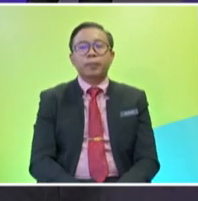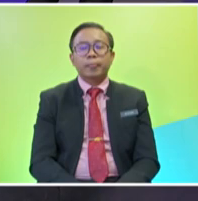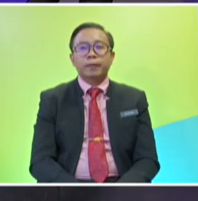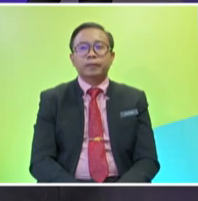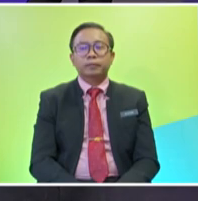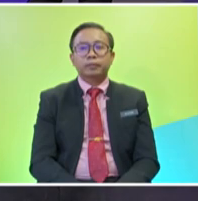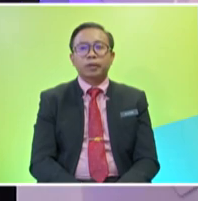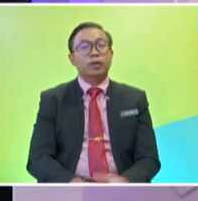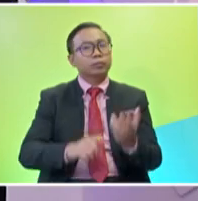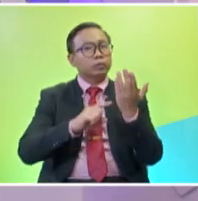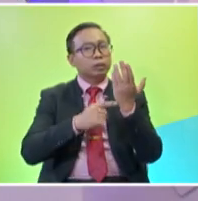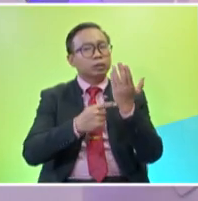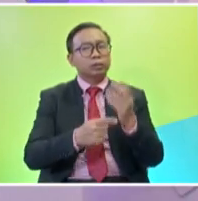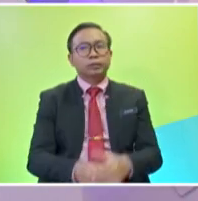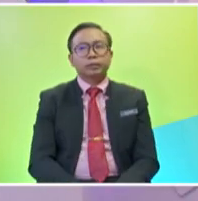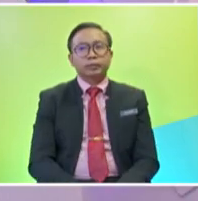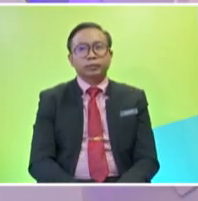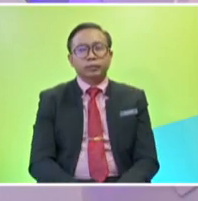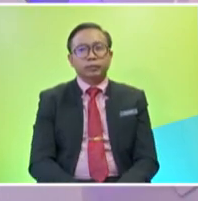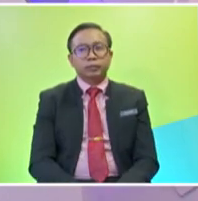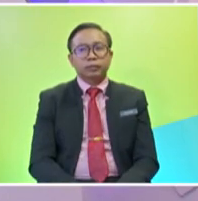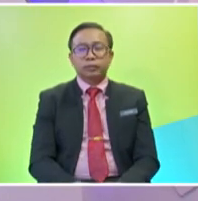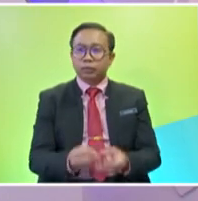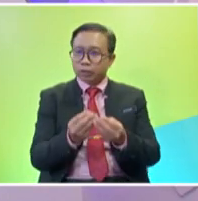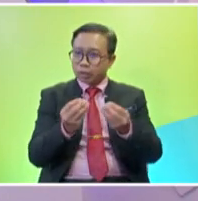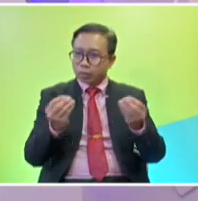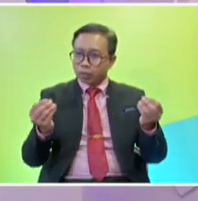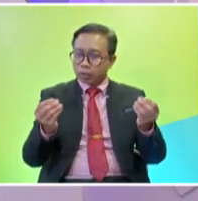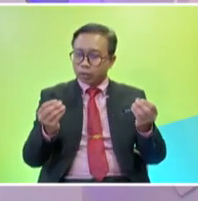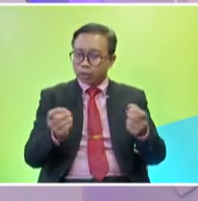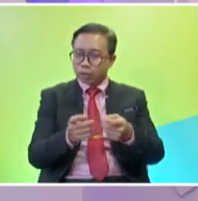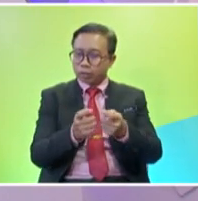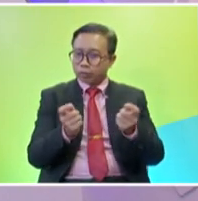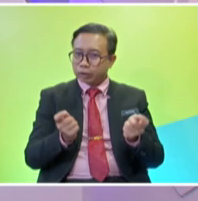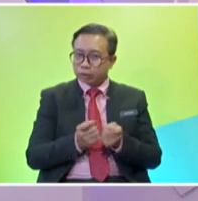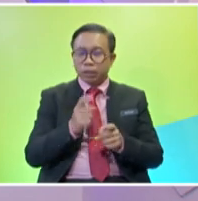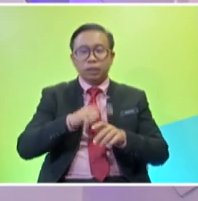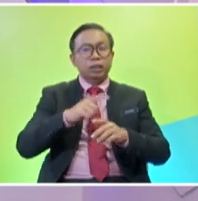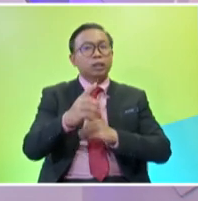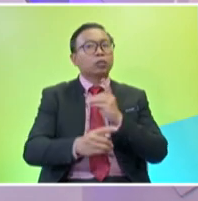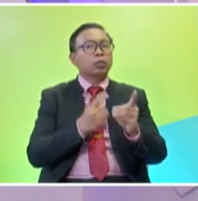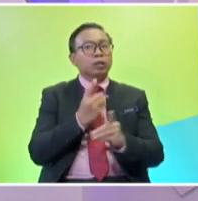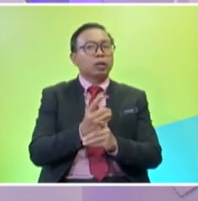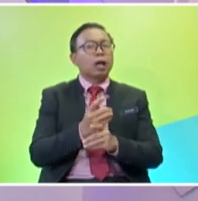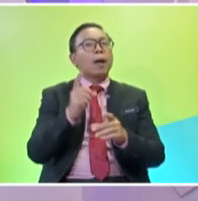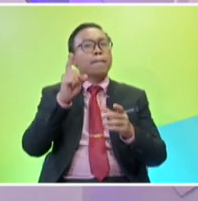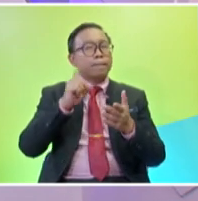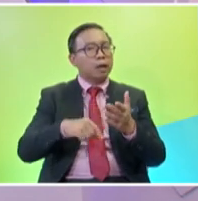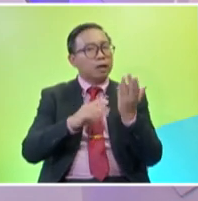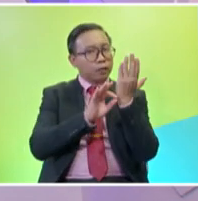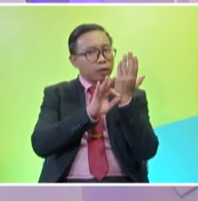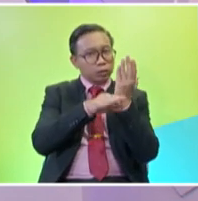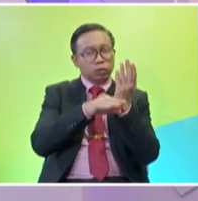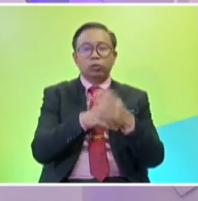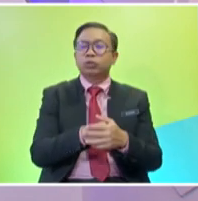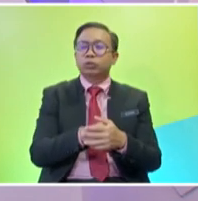Baiklah kita menggunakan ini antara merupakan taburan Kawasan hutan di dunia dipengaruhi oleh faktor apa dipengaruhi